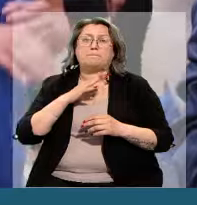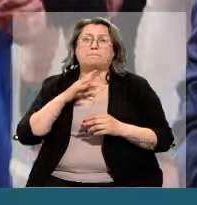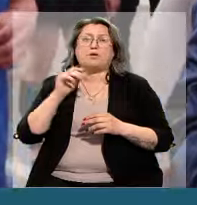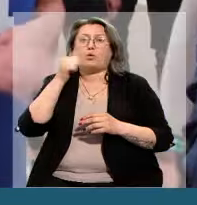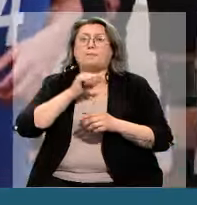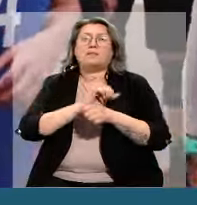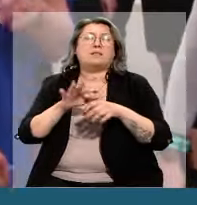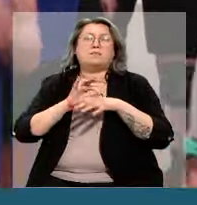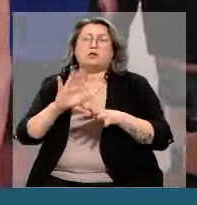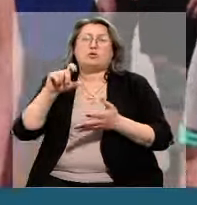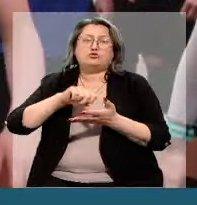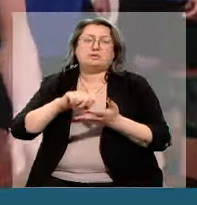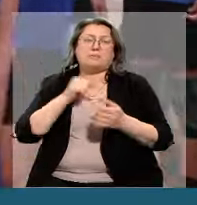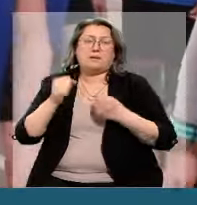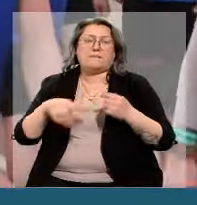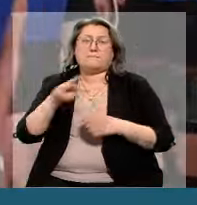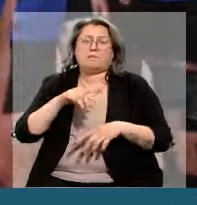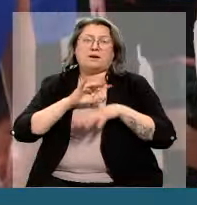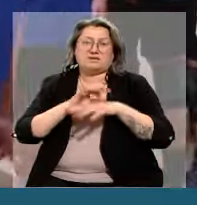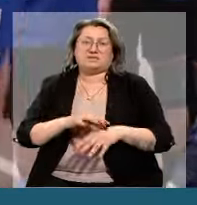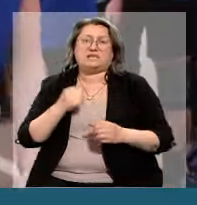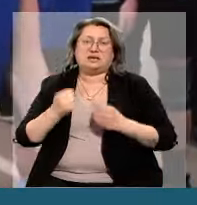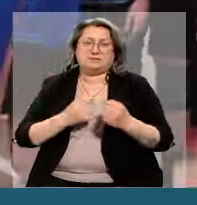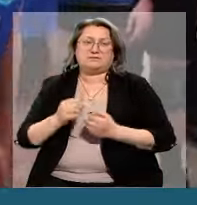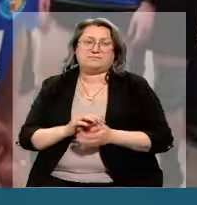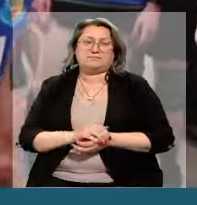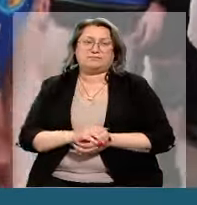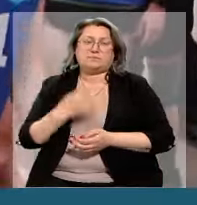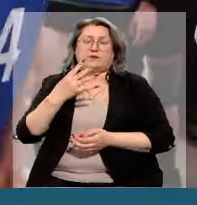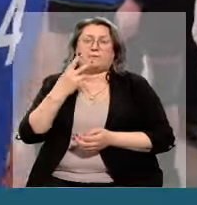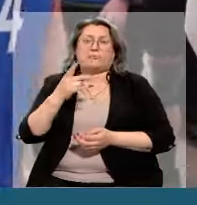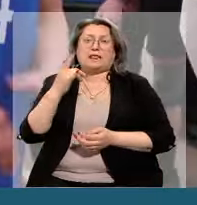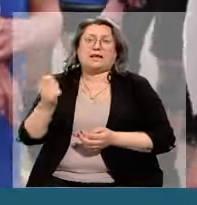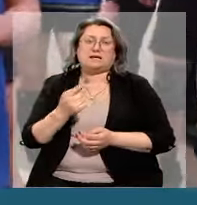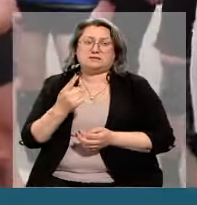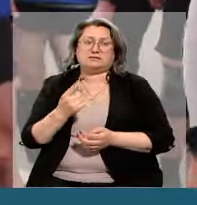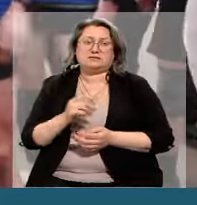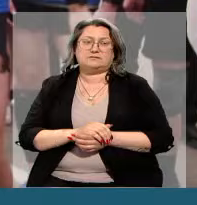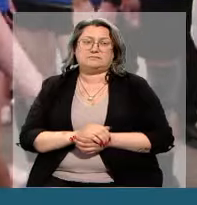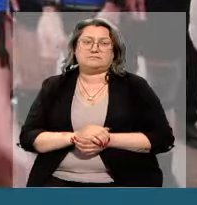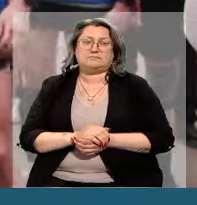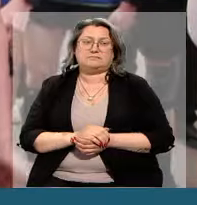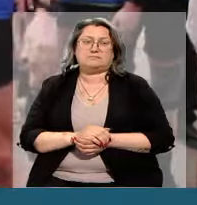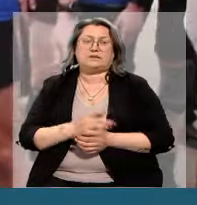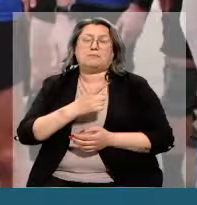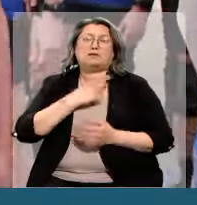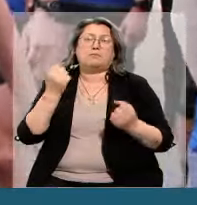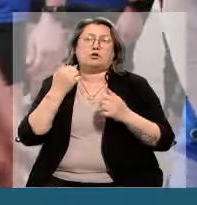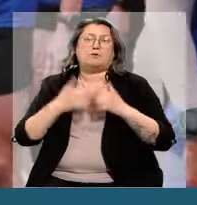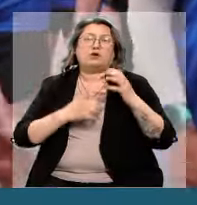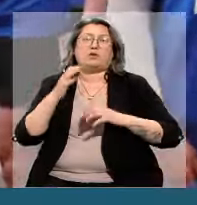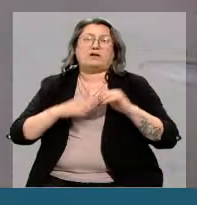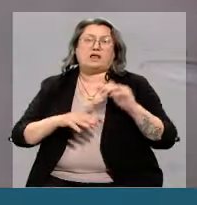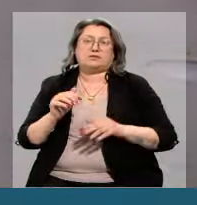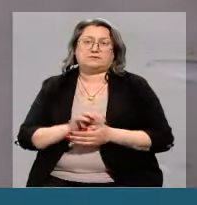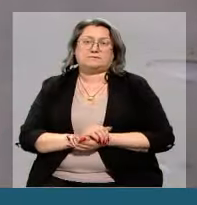но участники беговые, мы проводили этот пробег. То есть 42 раз. Ну и мастер спорта международного